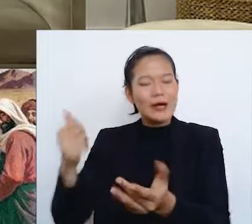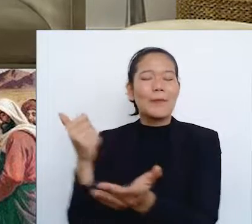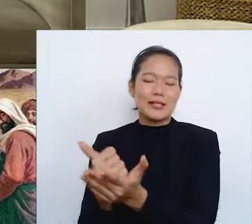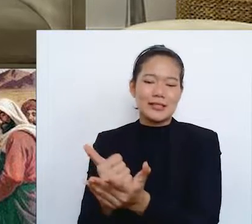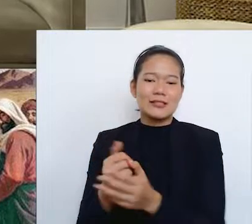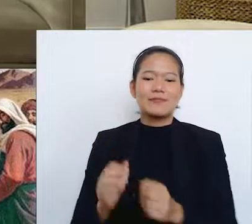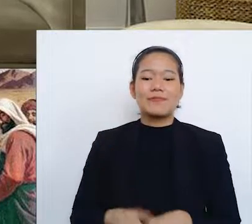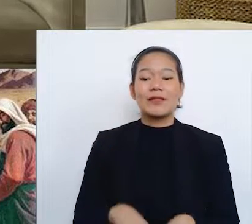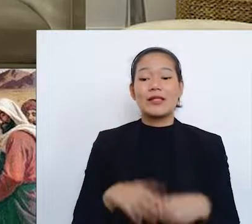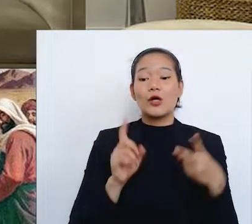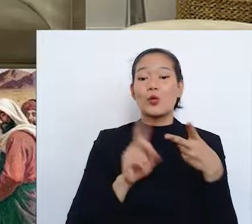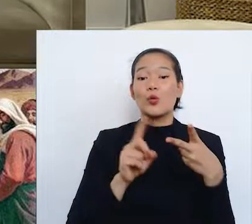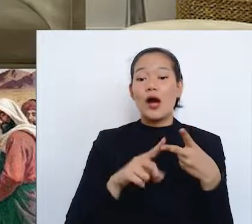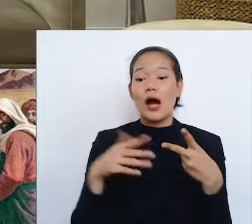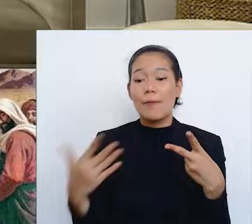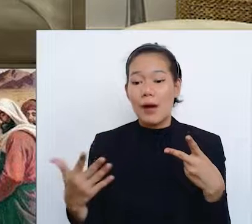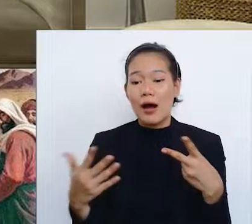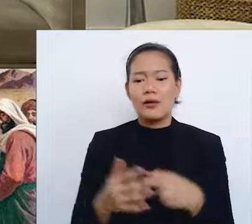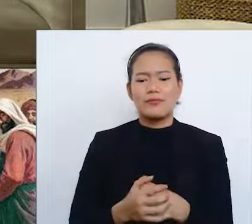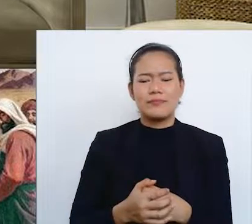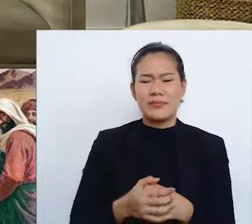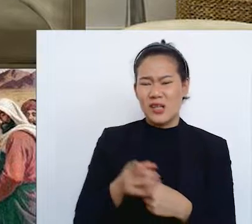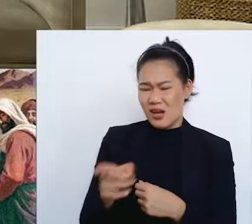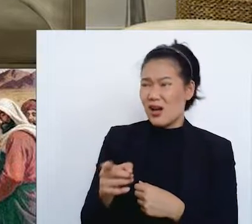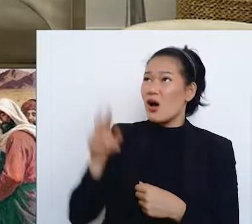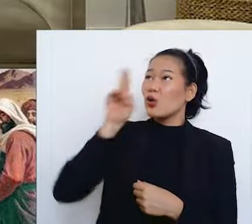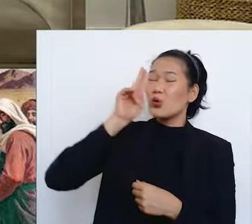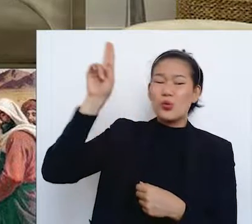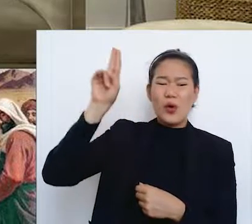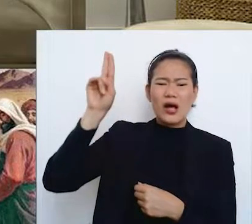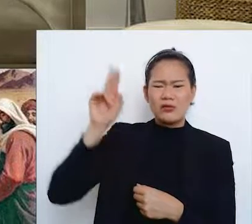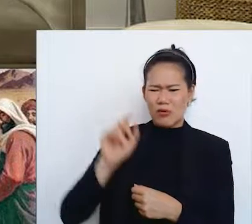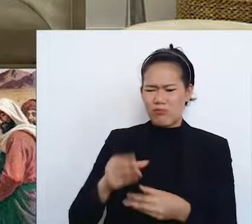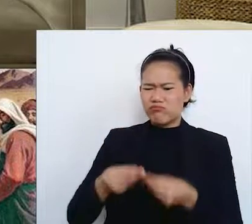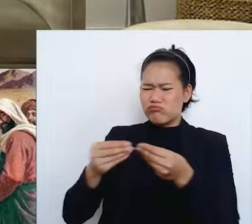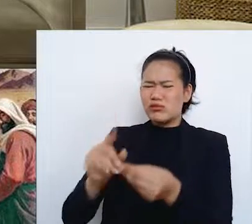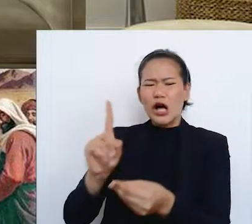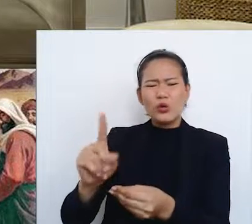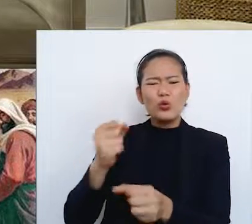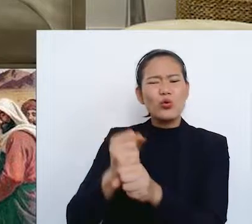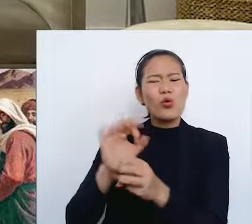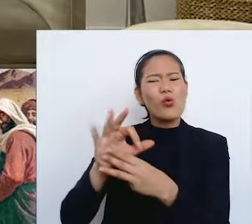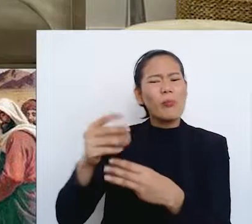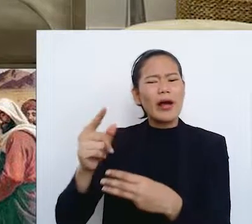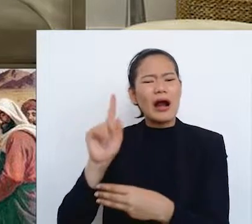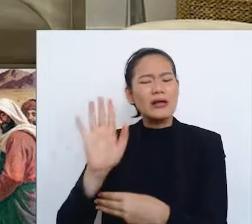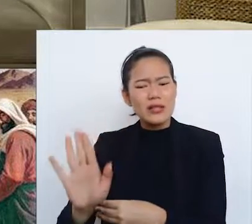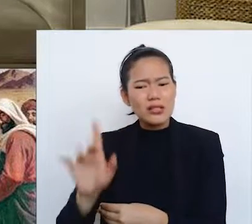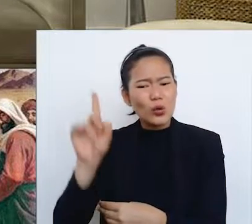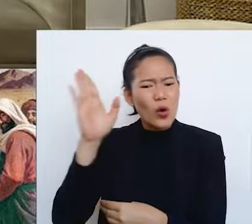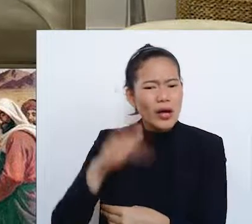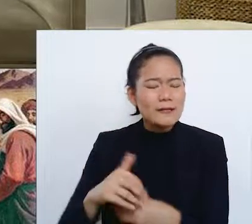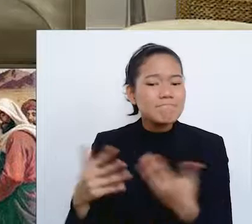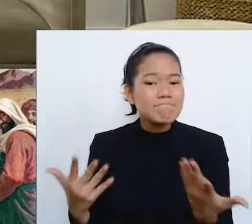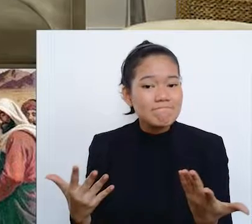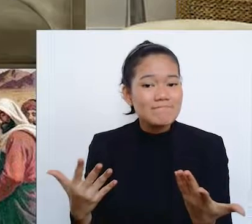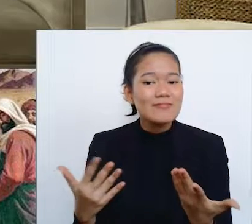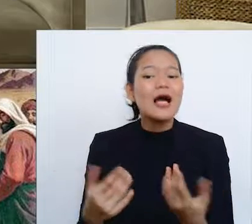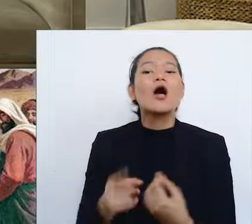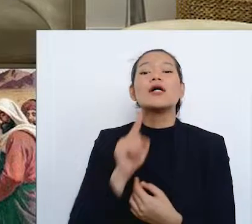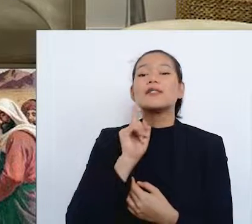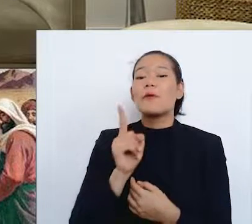pasti sediakan. Yang kedua, mengapa Tuhan hanya memberikan satu gomer satu hari,